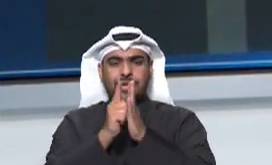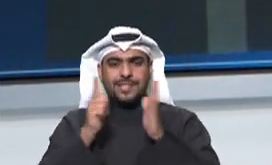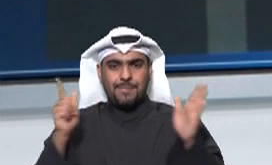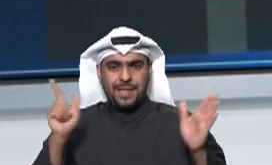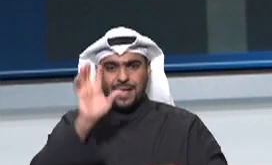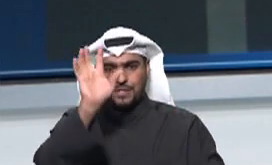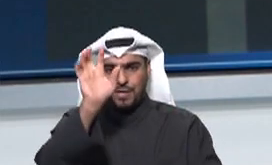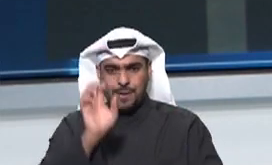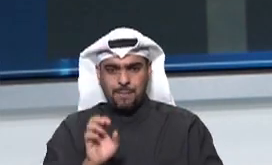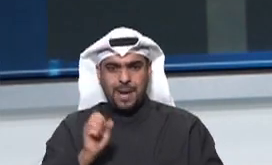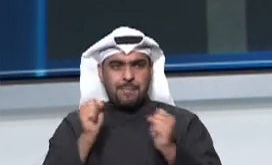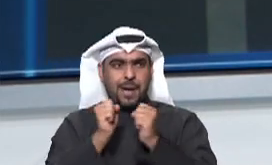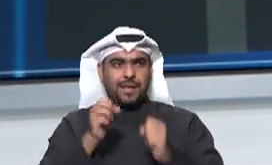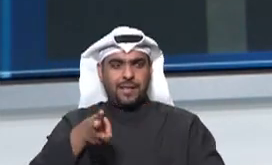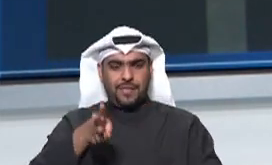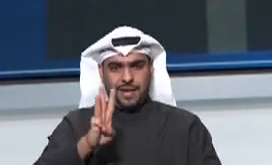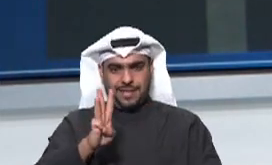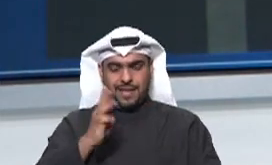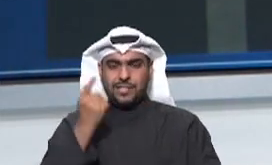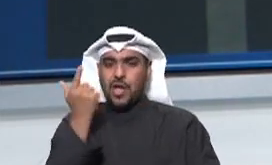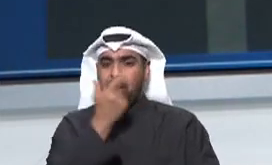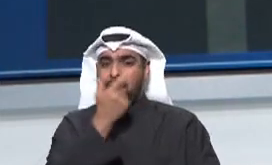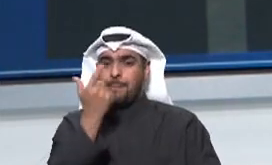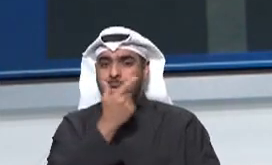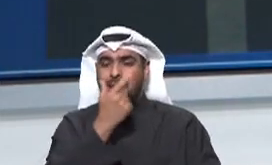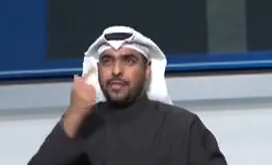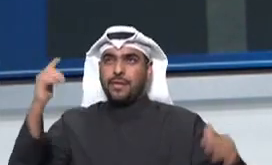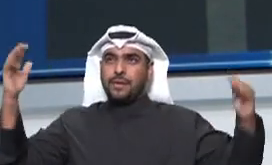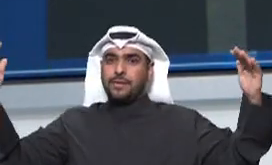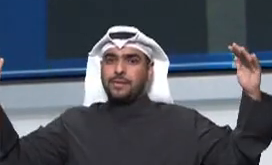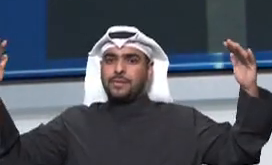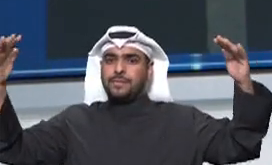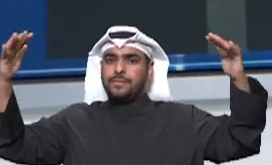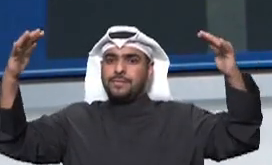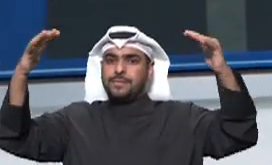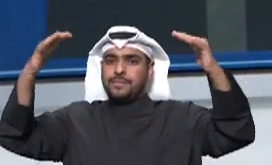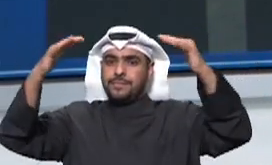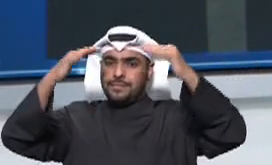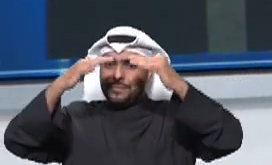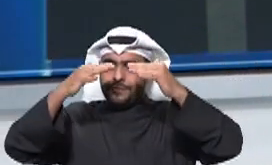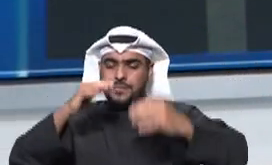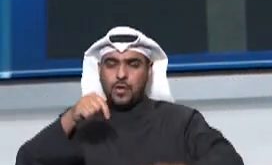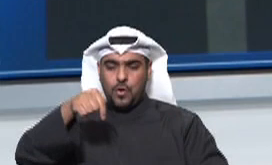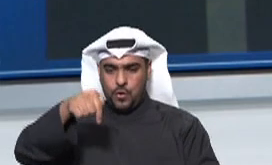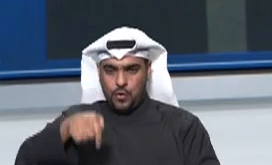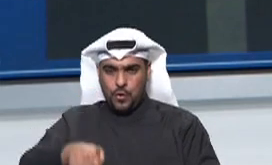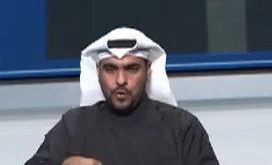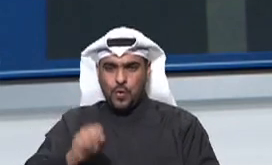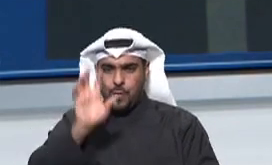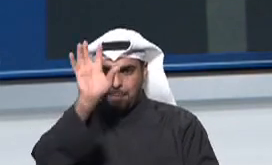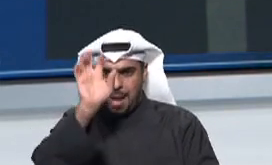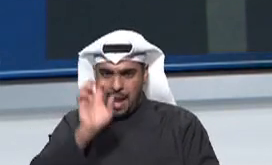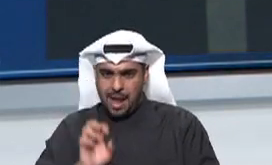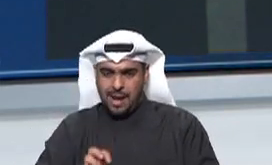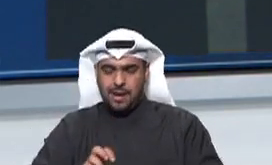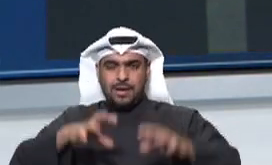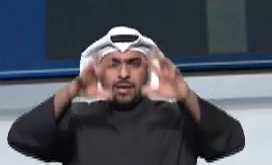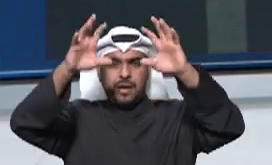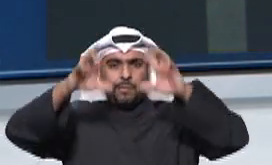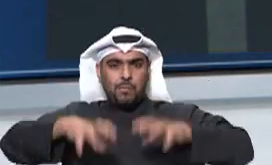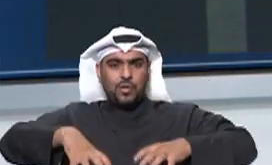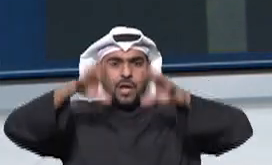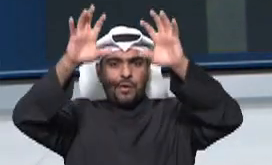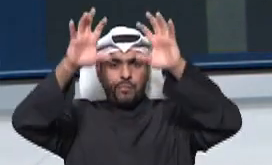في الساعة. أعزائي المشاهدين عبور السحب راح يستمر ويانا تراجع في فرص الأمطار خلال الساعات القليلة المقبلة وحتى يوم الغد